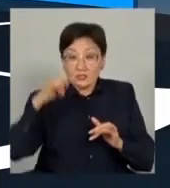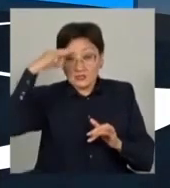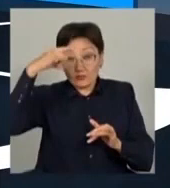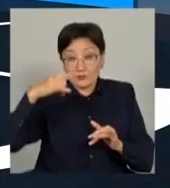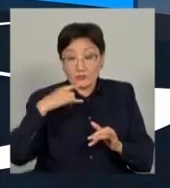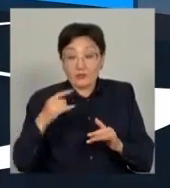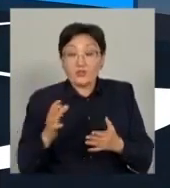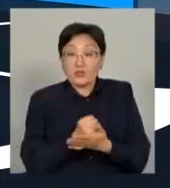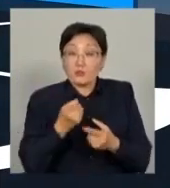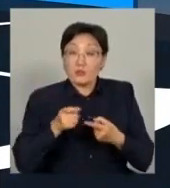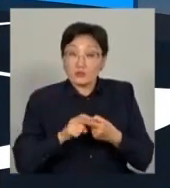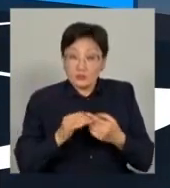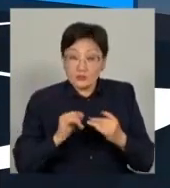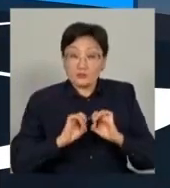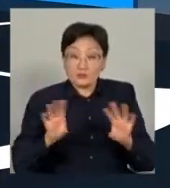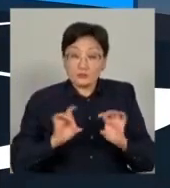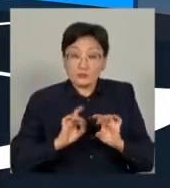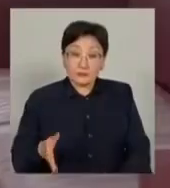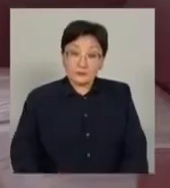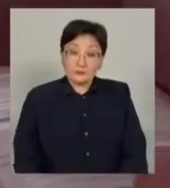еліміздегі жетістіктері жайлы келесі сюжетте.